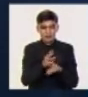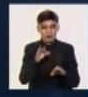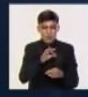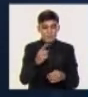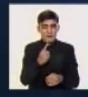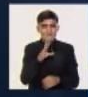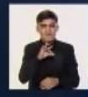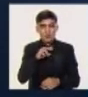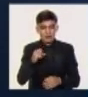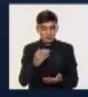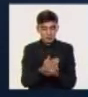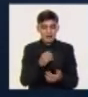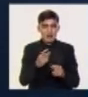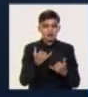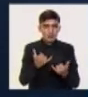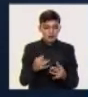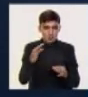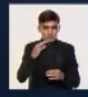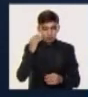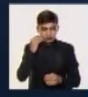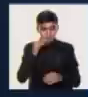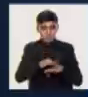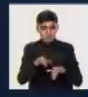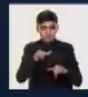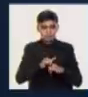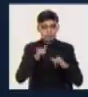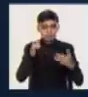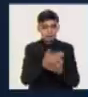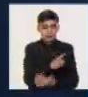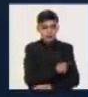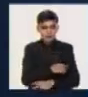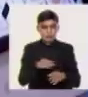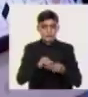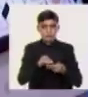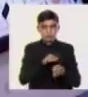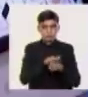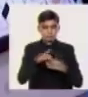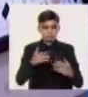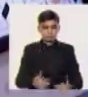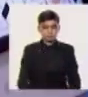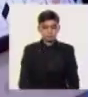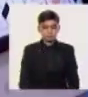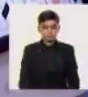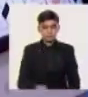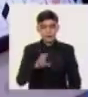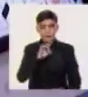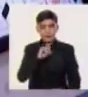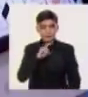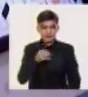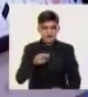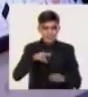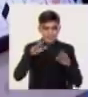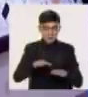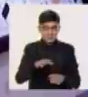волны. Сейчас число заразившихся стремительно растет, и больницы вновь переполнены. А в Бразилии